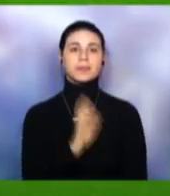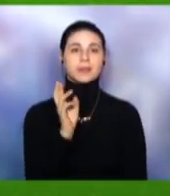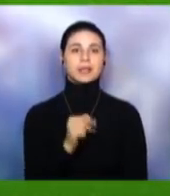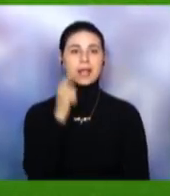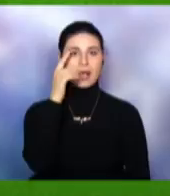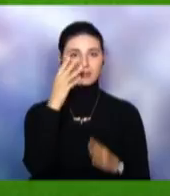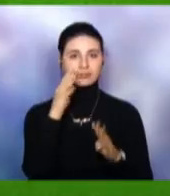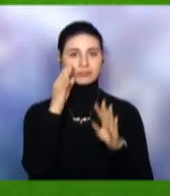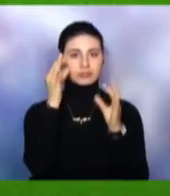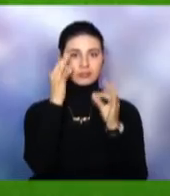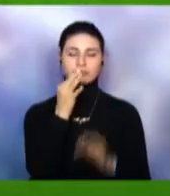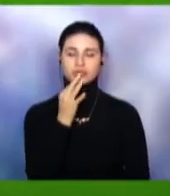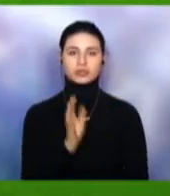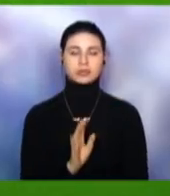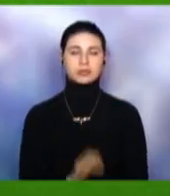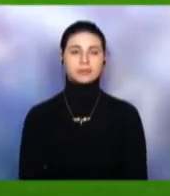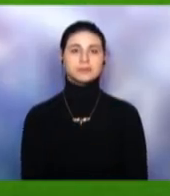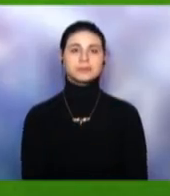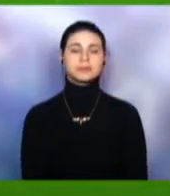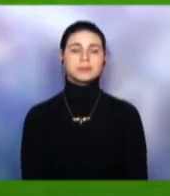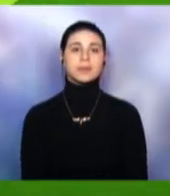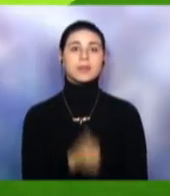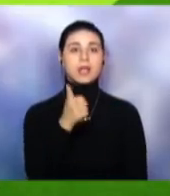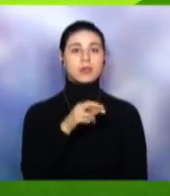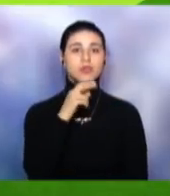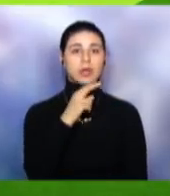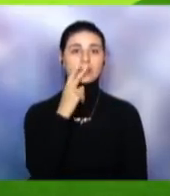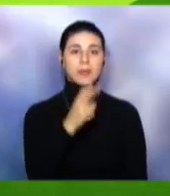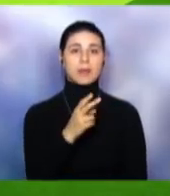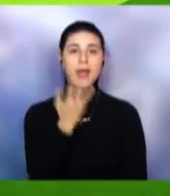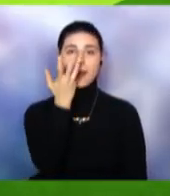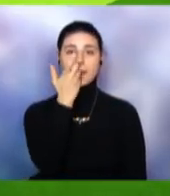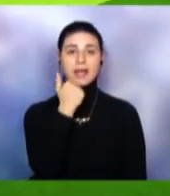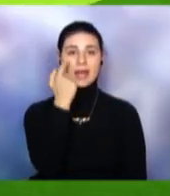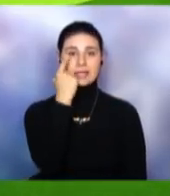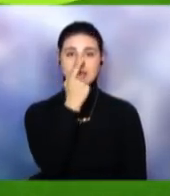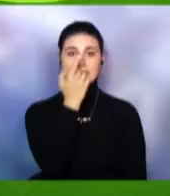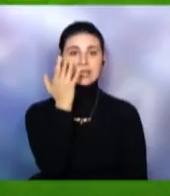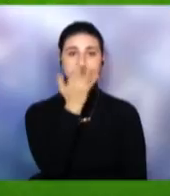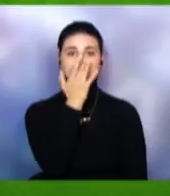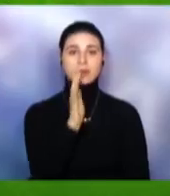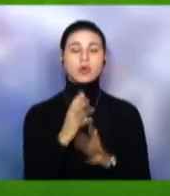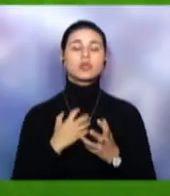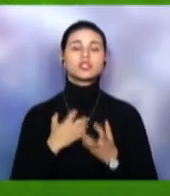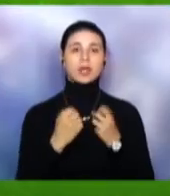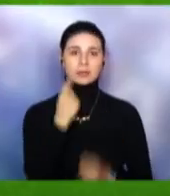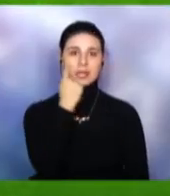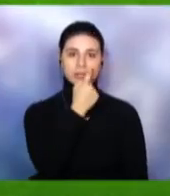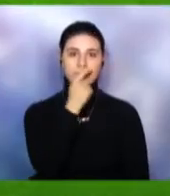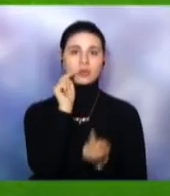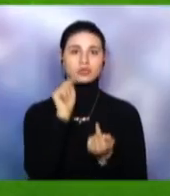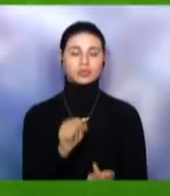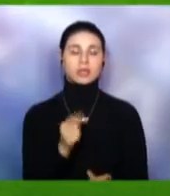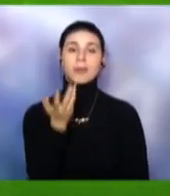წამწამებს დაიგრავთ. მიაქციეთ ყურადღება. ფერადი ლინზები მხოლოდ ჯანმრთელი თვალისთვისაა. ფერადი